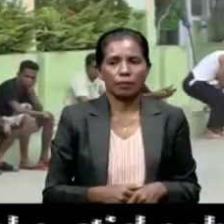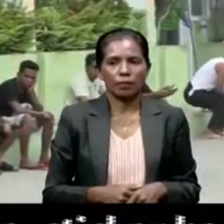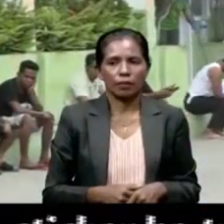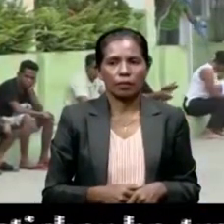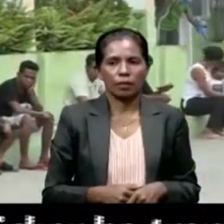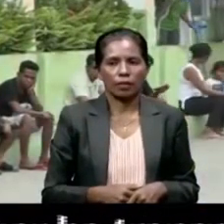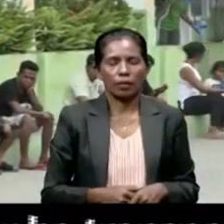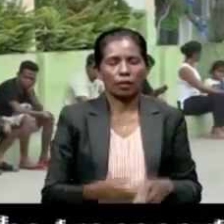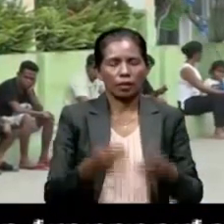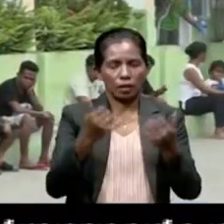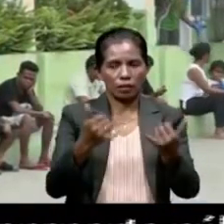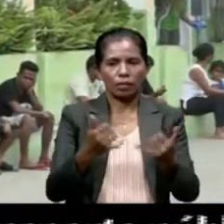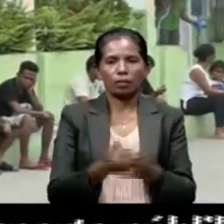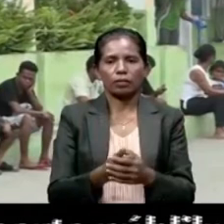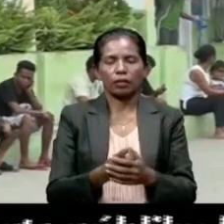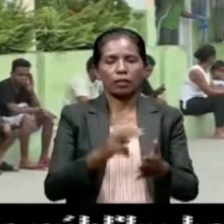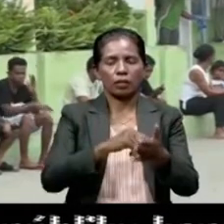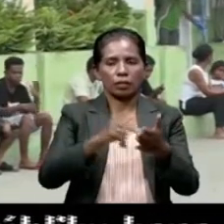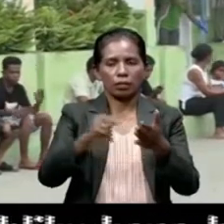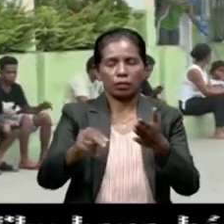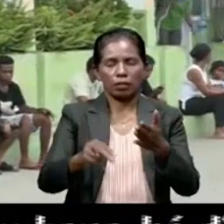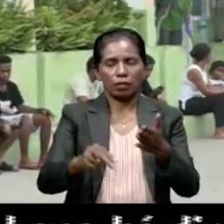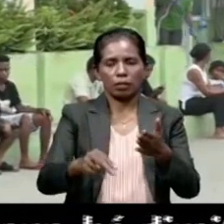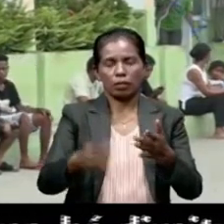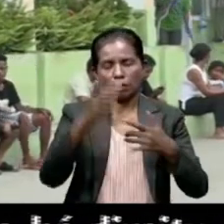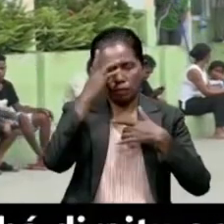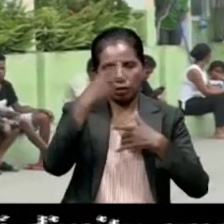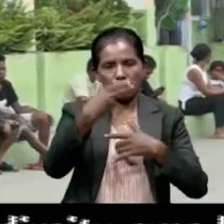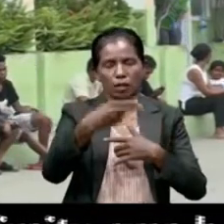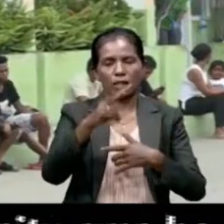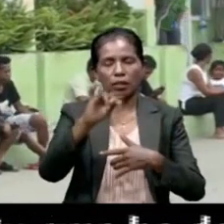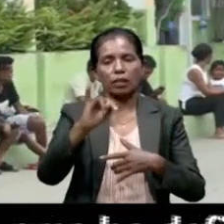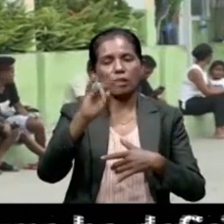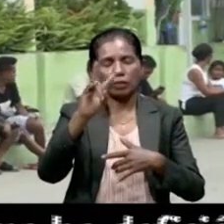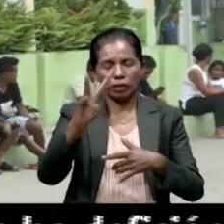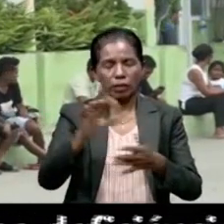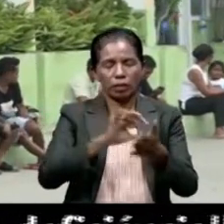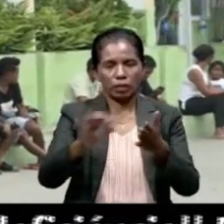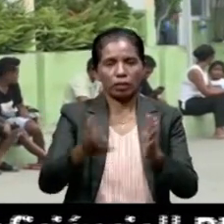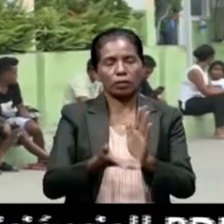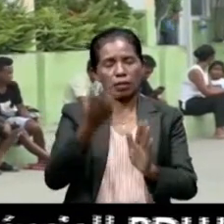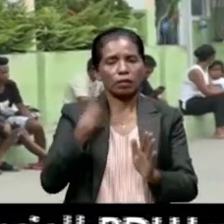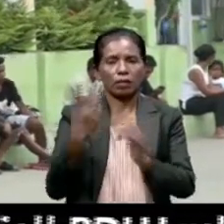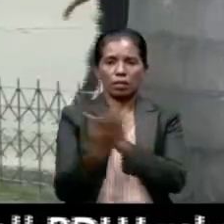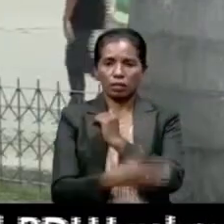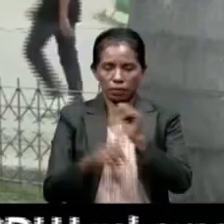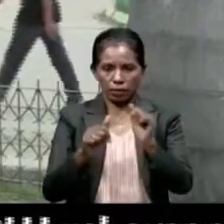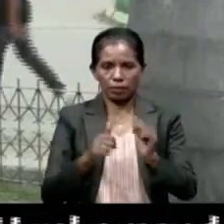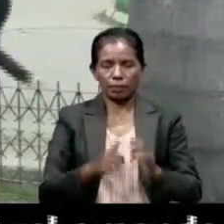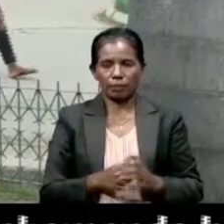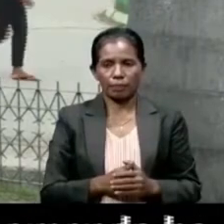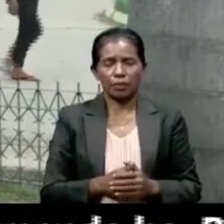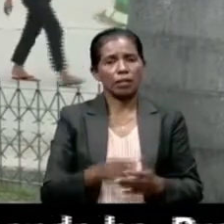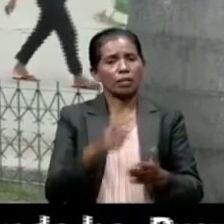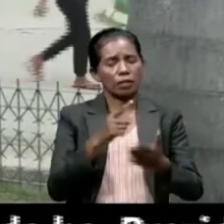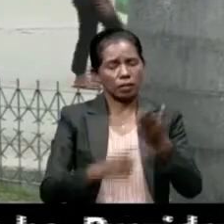Telespetadores, agora dau número virus hagai visida, registu a si hitane raidobe indane. Saire